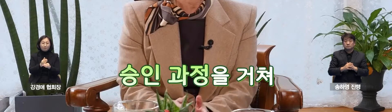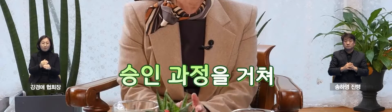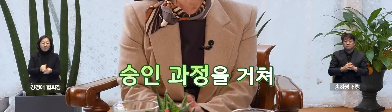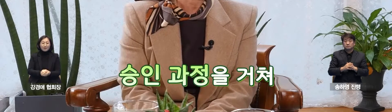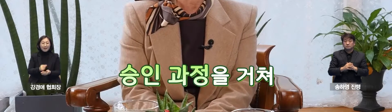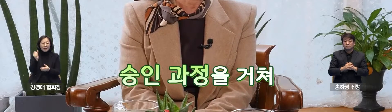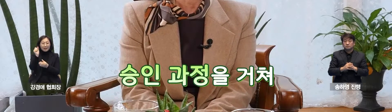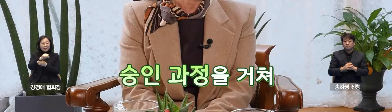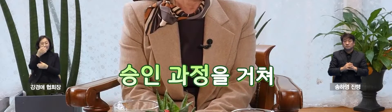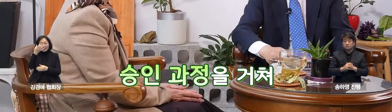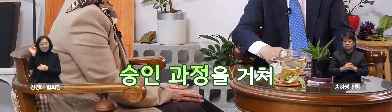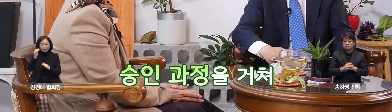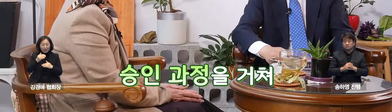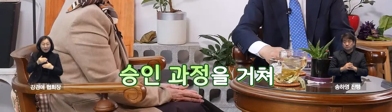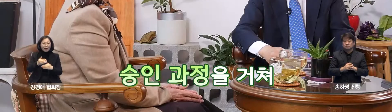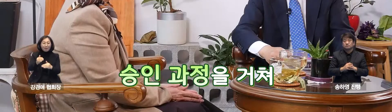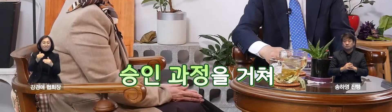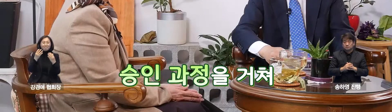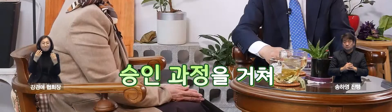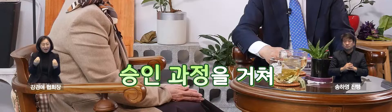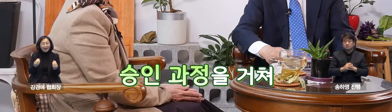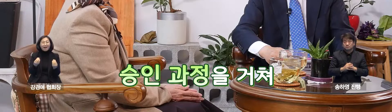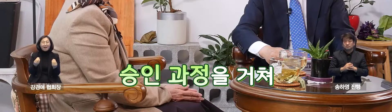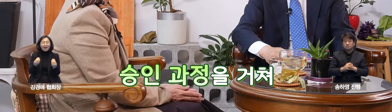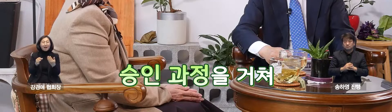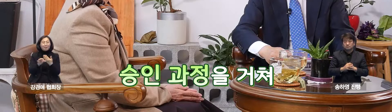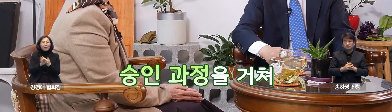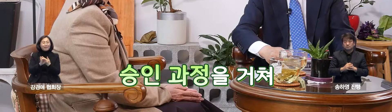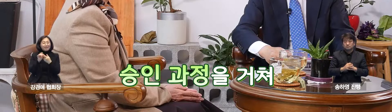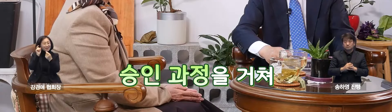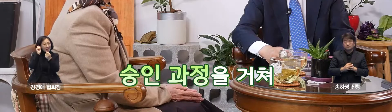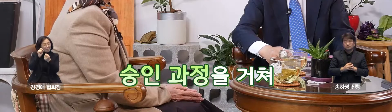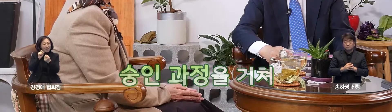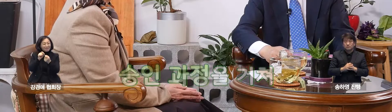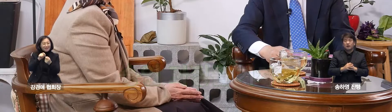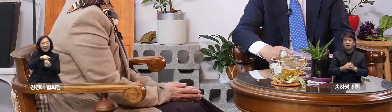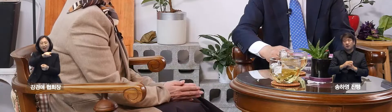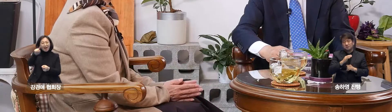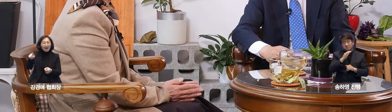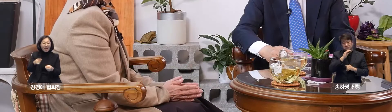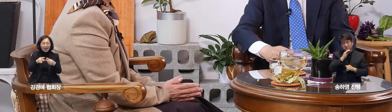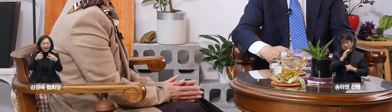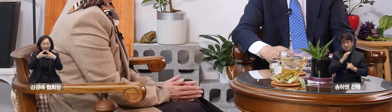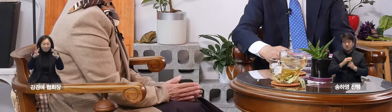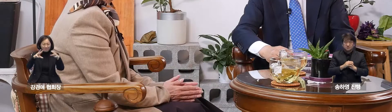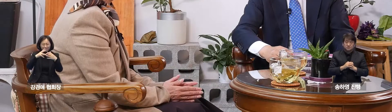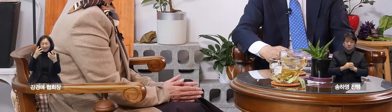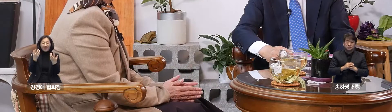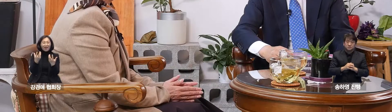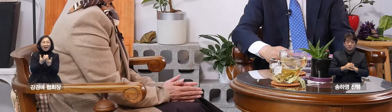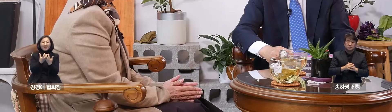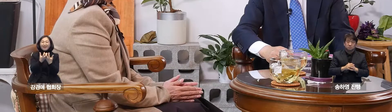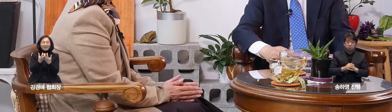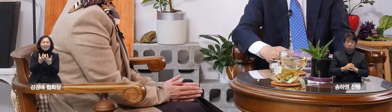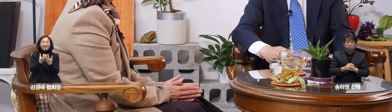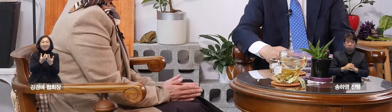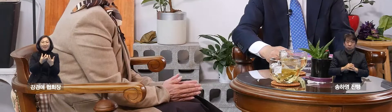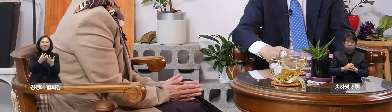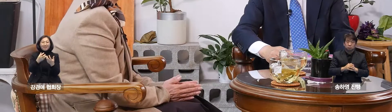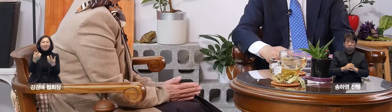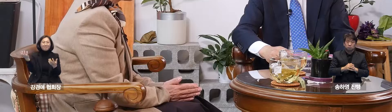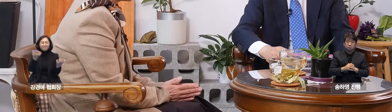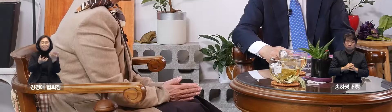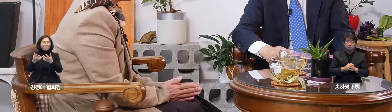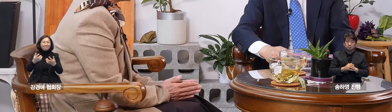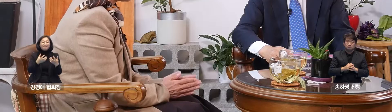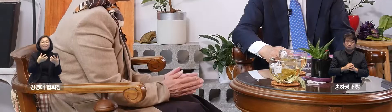승인 과정을 좀 거쳐서 다 곧 전부 차지 그렇구나. 않을까? 그럼 이분들이 왔다 갔다 하는